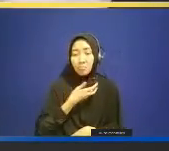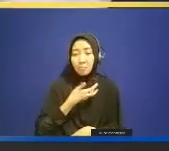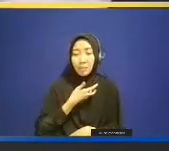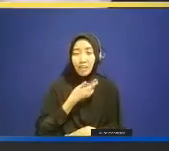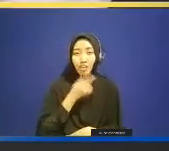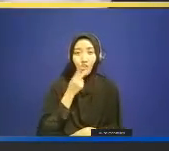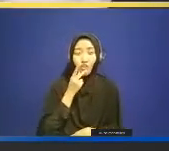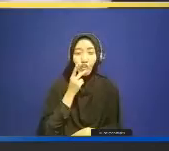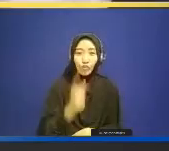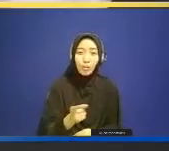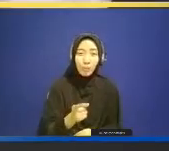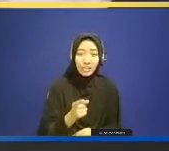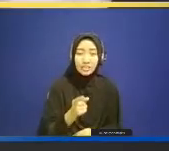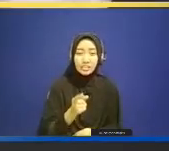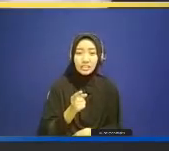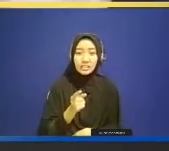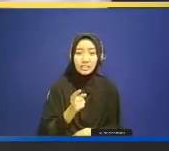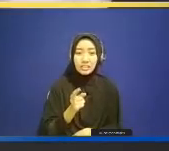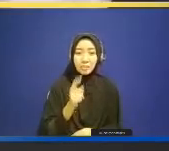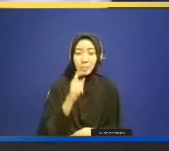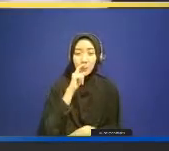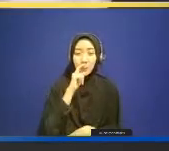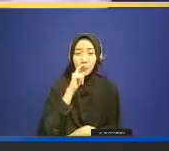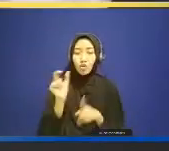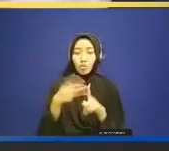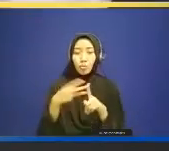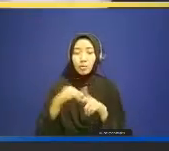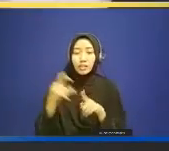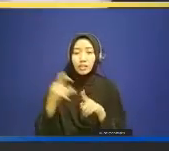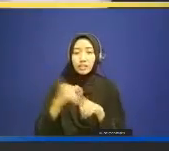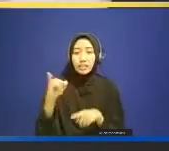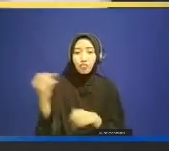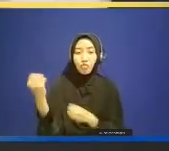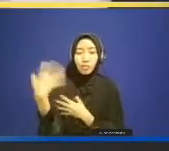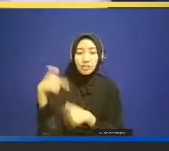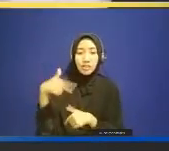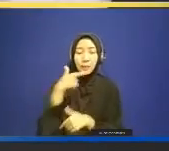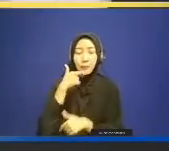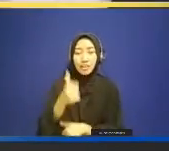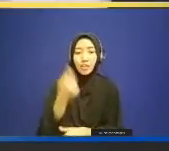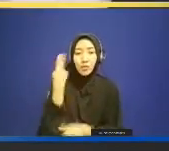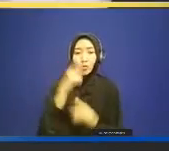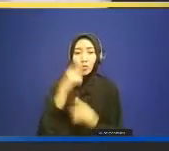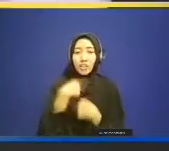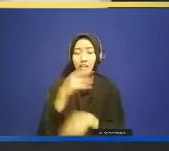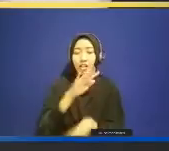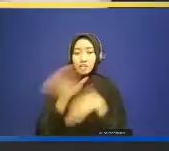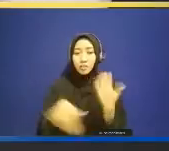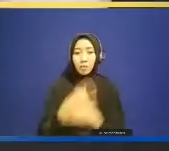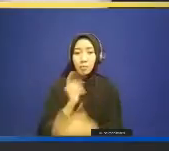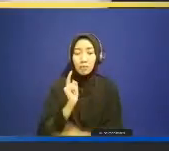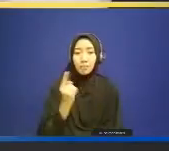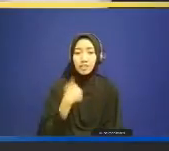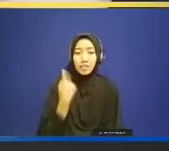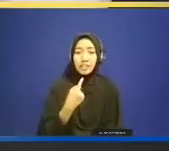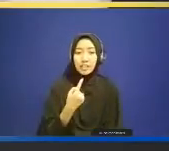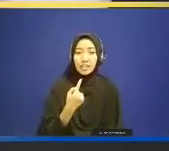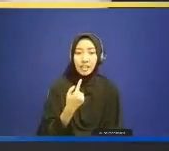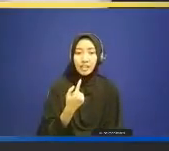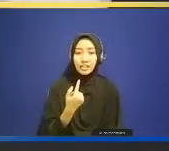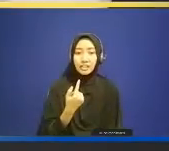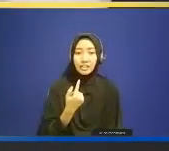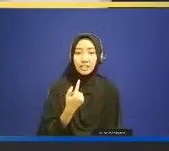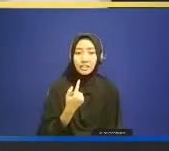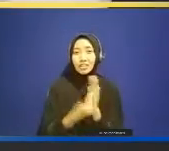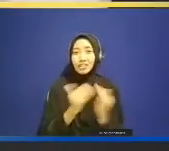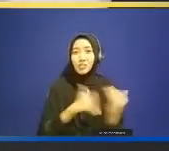mengkonfirmasi ajappa ubaidi NIP informasi dari Paidi menjadi sangat penting buat kita semua supaya kita aduk realistis